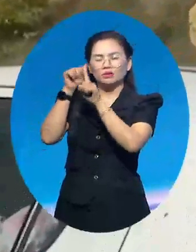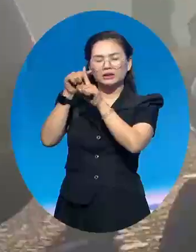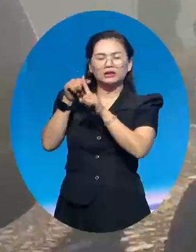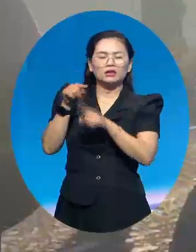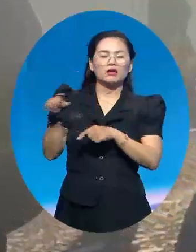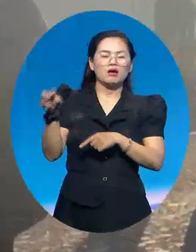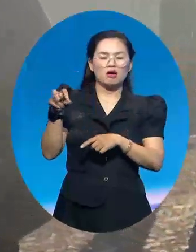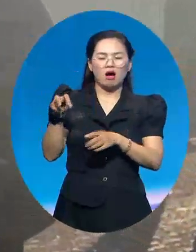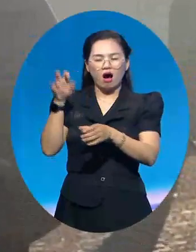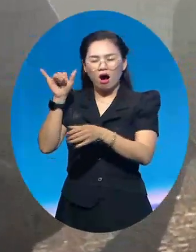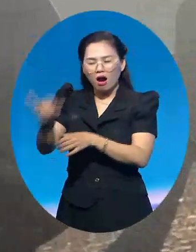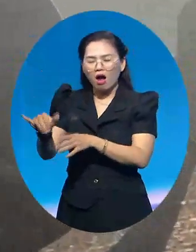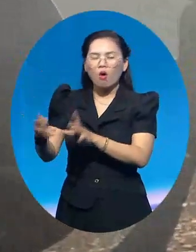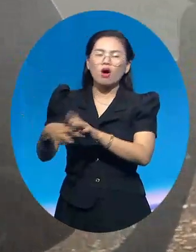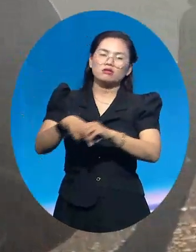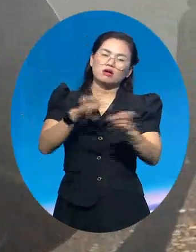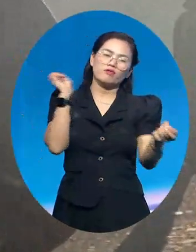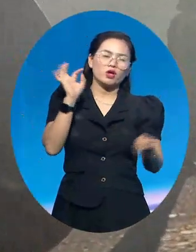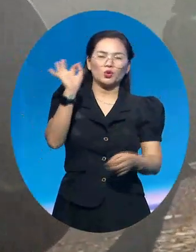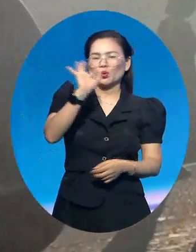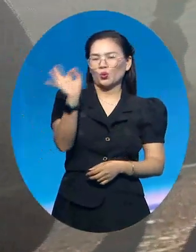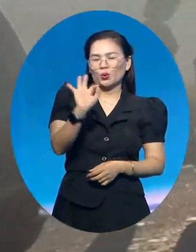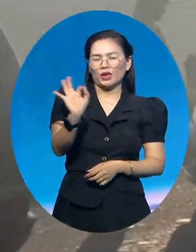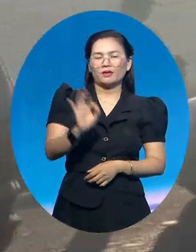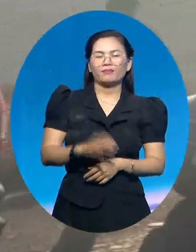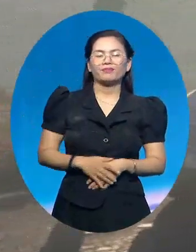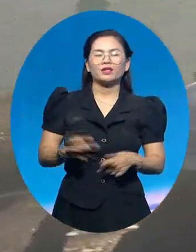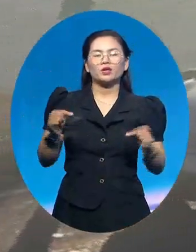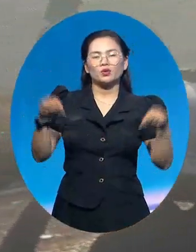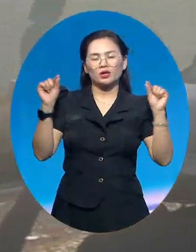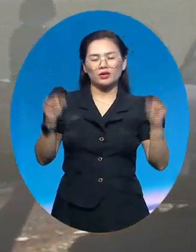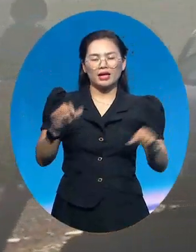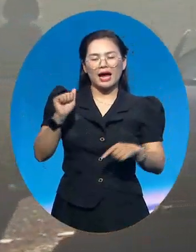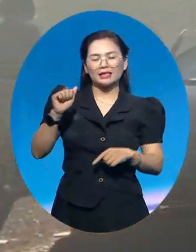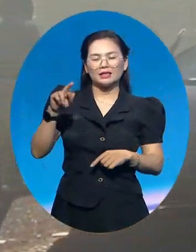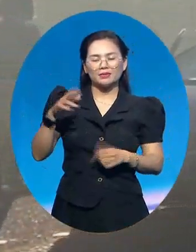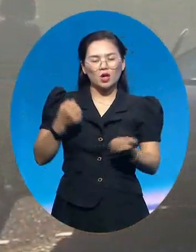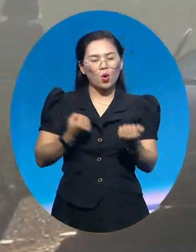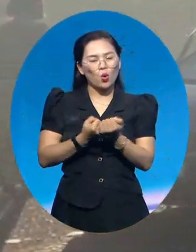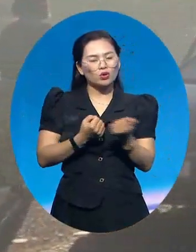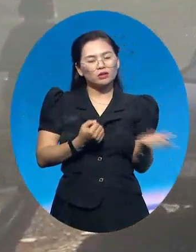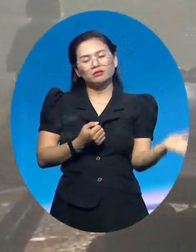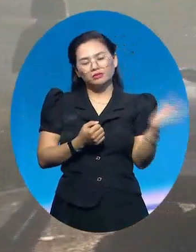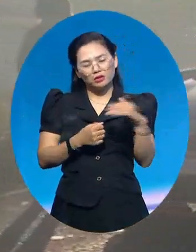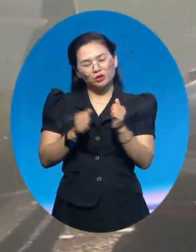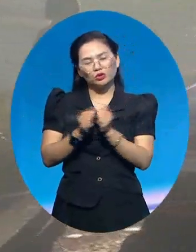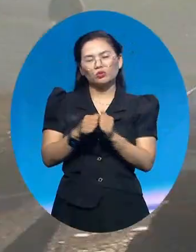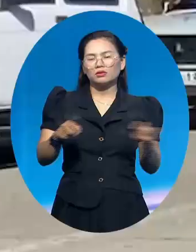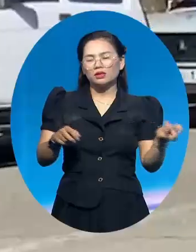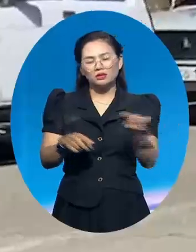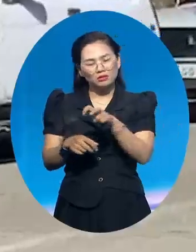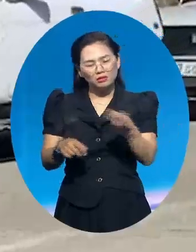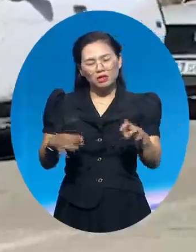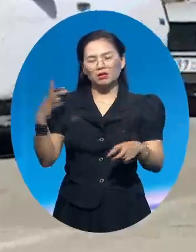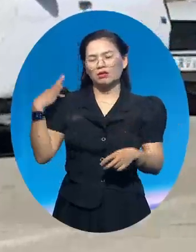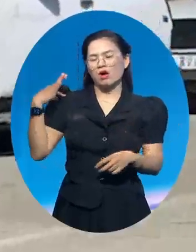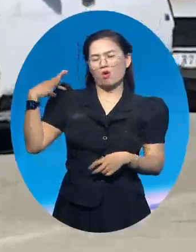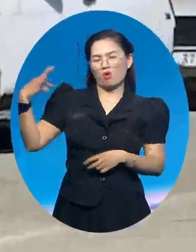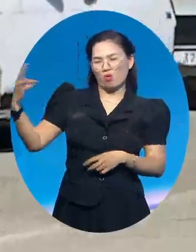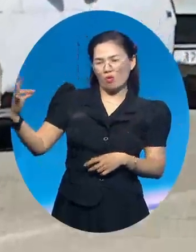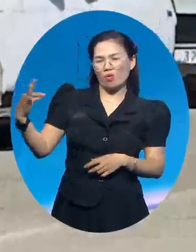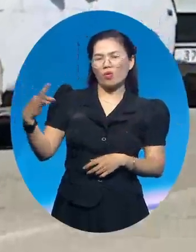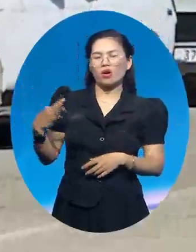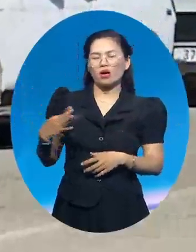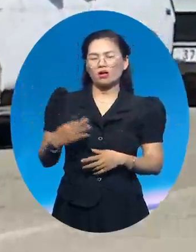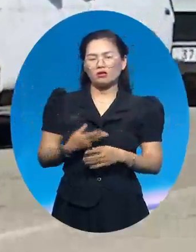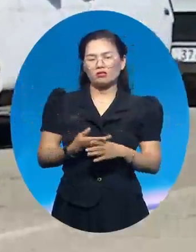về việc ở lại hay rời khỏi khu vực. Thỏa thuận là Azerbaijan hỗ trợ việc đi lại tự do, tự nguyện và không bị cản trở qua hành